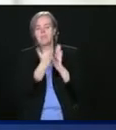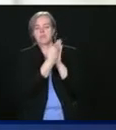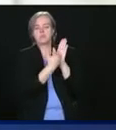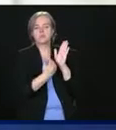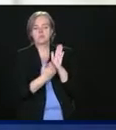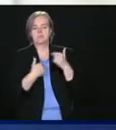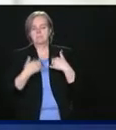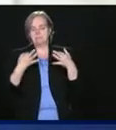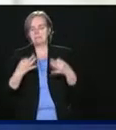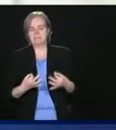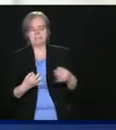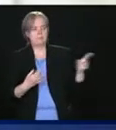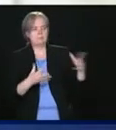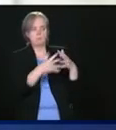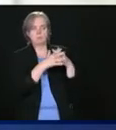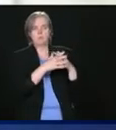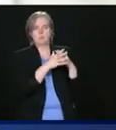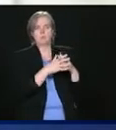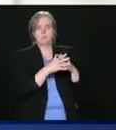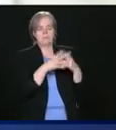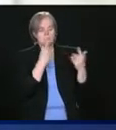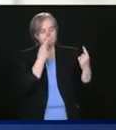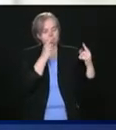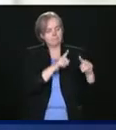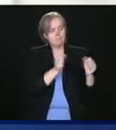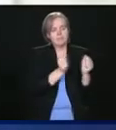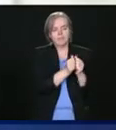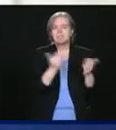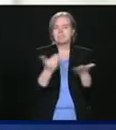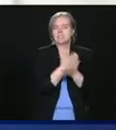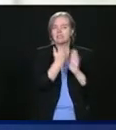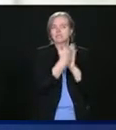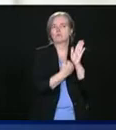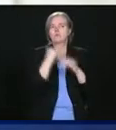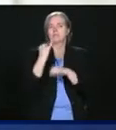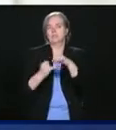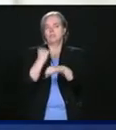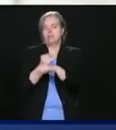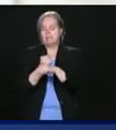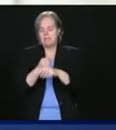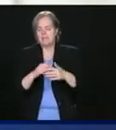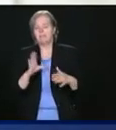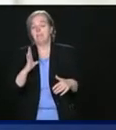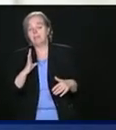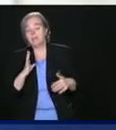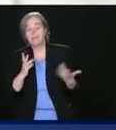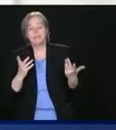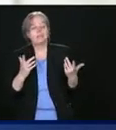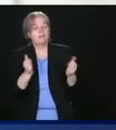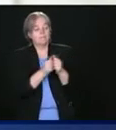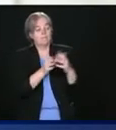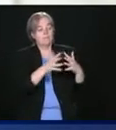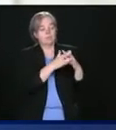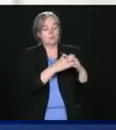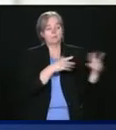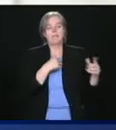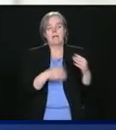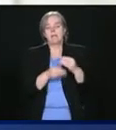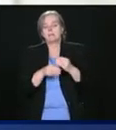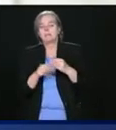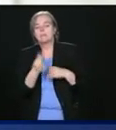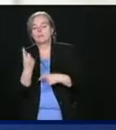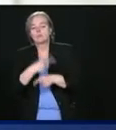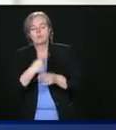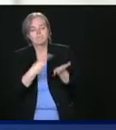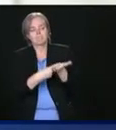dans ces mesures parce que ce sont des mesures que nous avons déployées pour tous les pays. On a pris un peu plus de temps